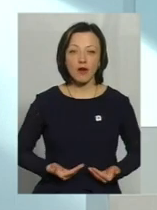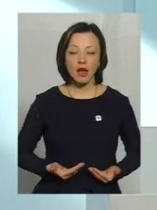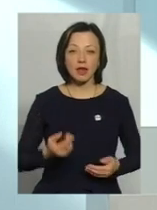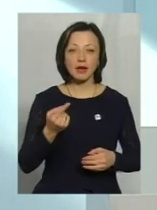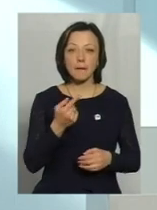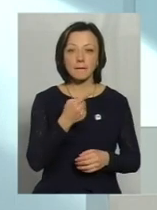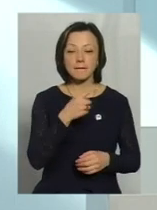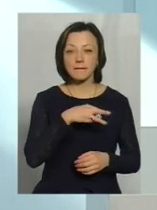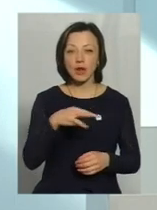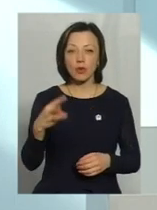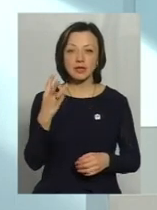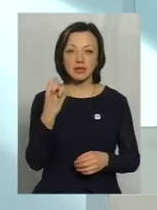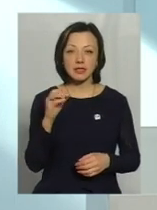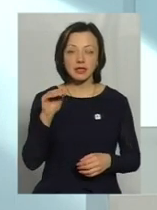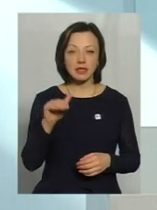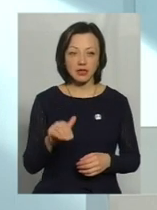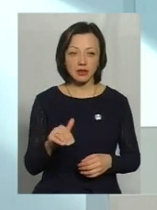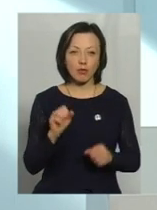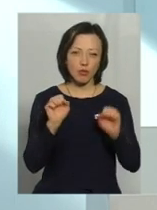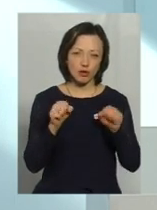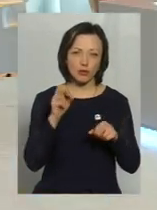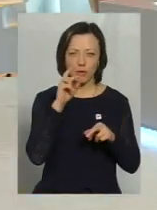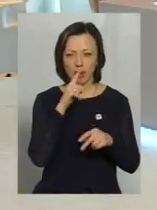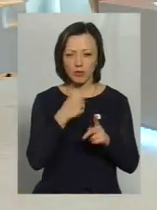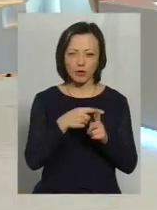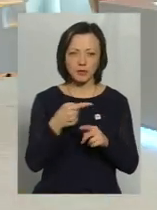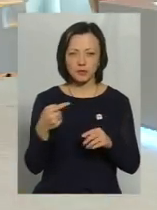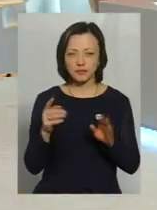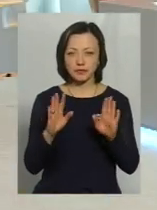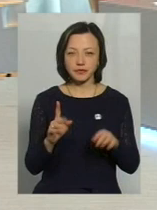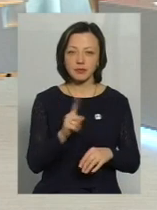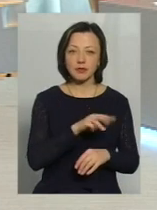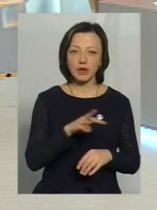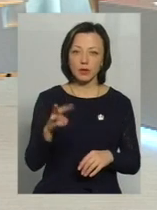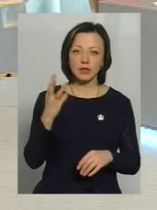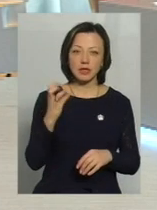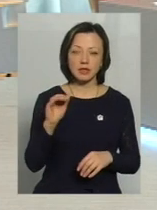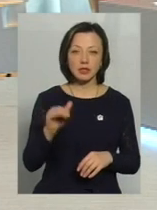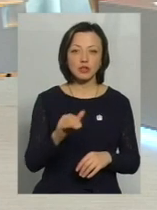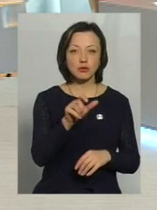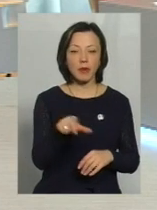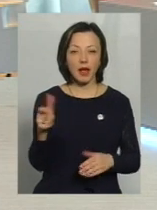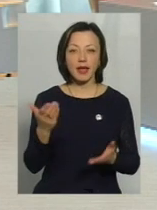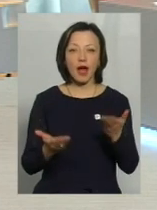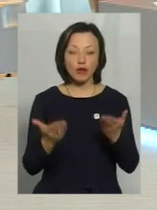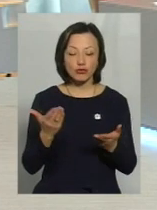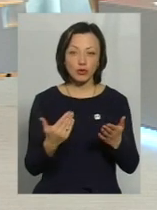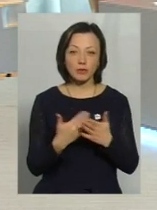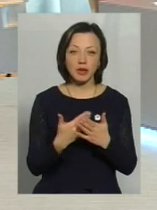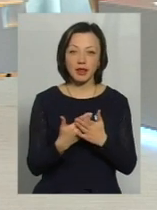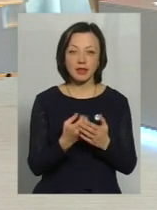проживає 1 300 000, я можу помилятися, плюс-мінус, 1 300 000 мешканців. Якщо навіть взяти